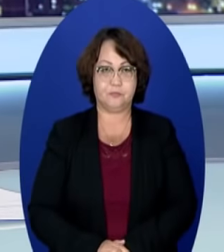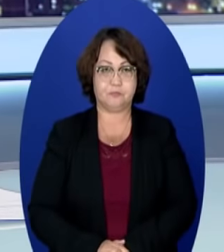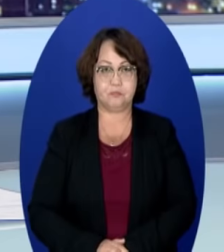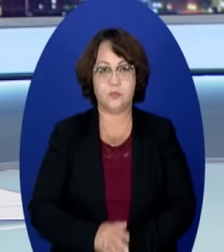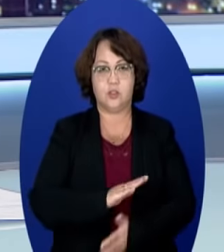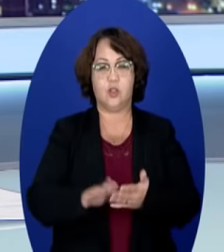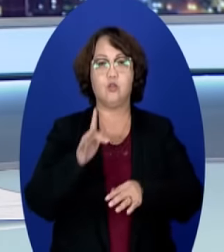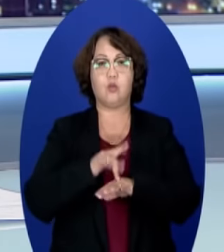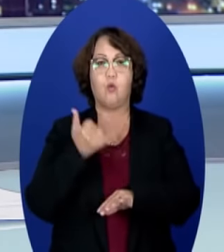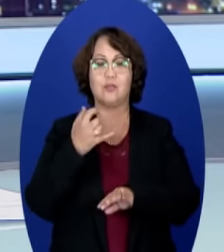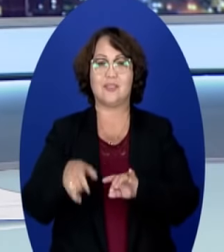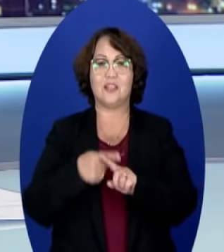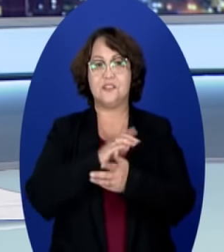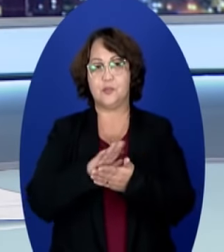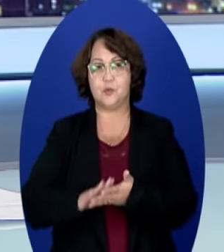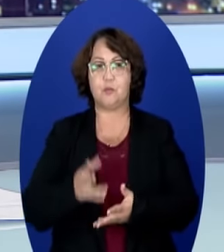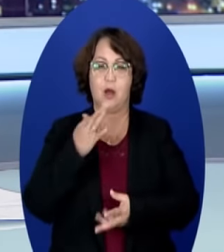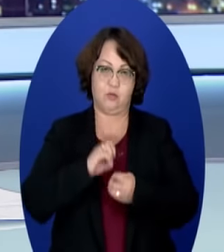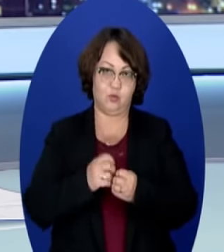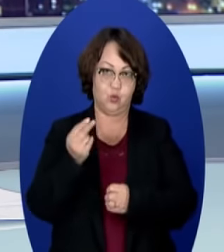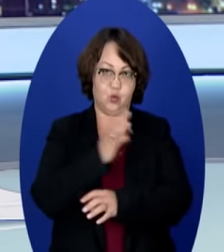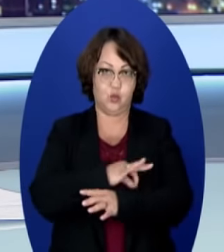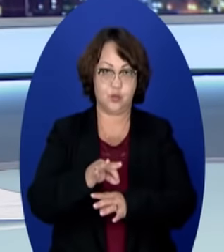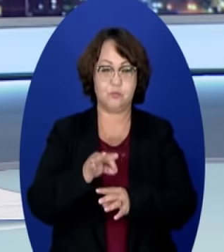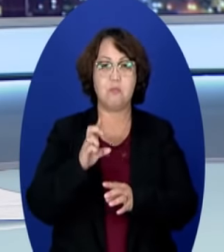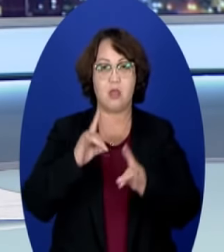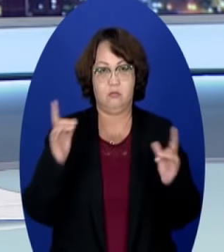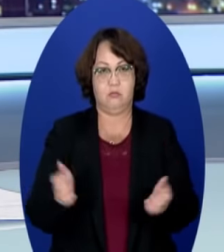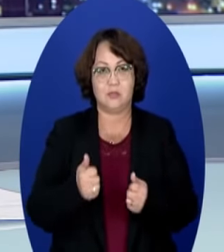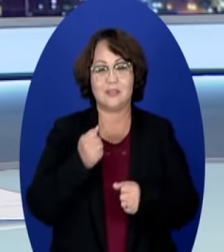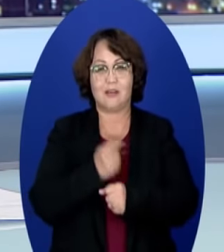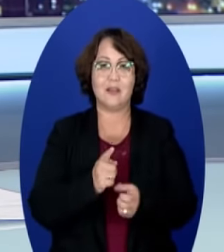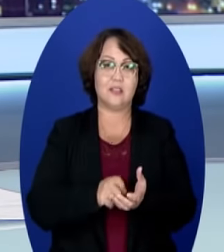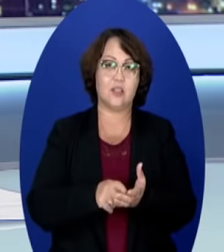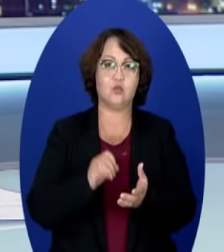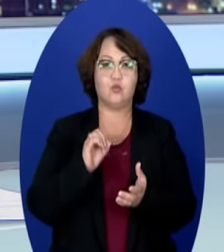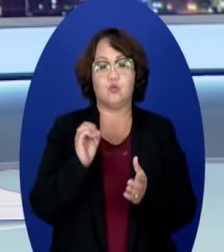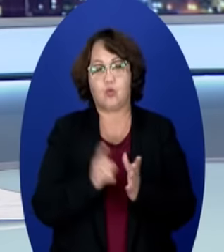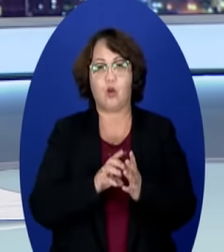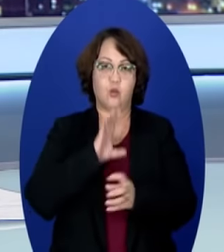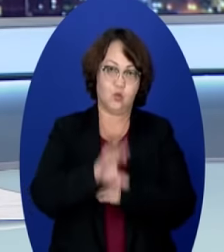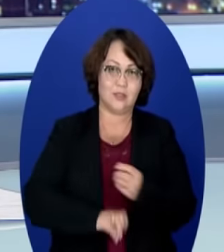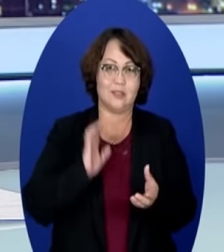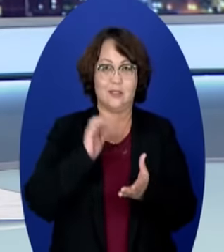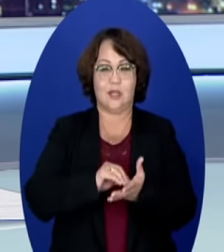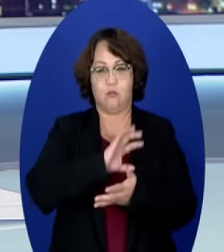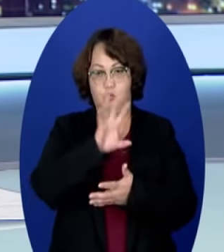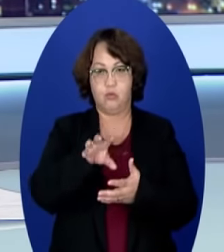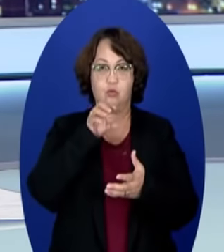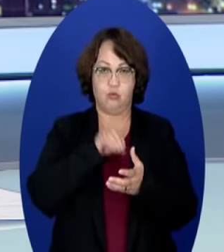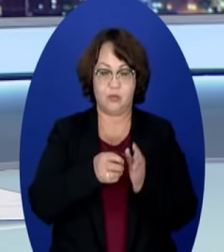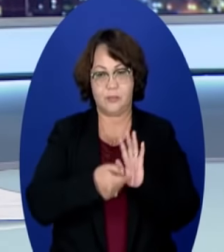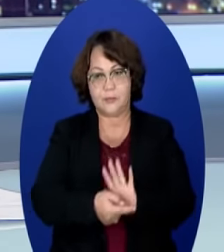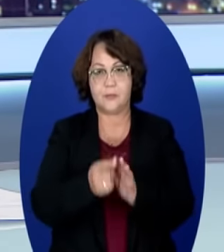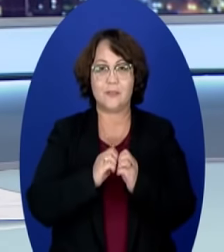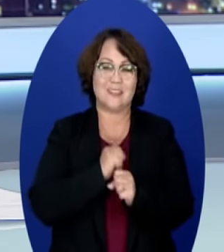Шин төв цэвэрлэх байгууламжийг барих зураг төсөл бэлэн боллоо. Энэ төсөл зайлшгүй оруулах шаардлагатай олон улсын стандартуудыг тусгаж өгчээ. Зураг төслийн